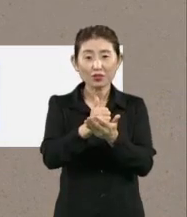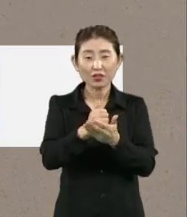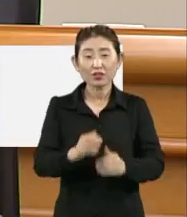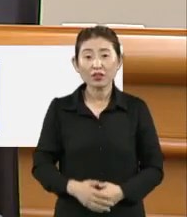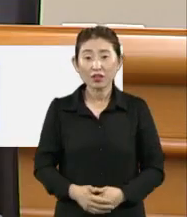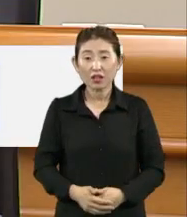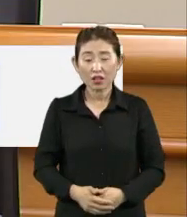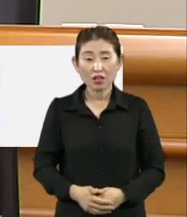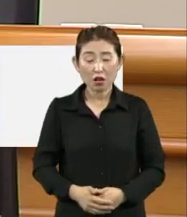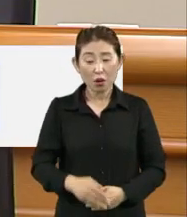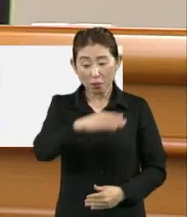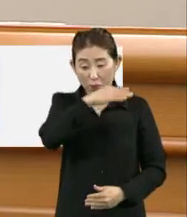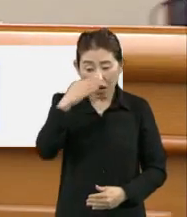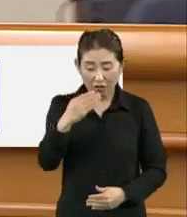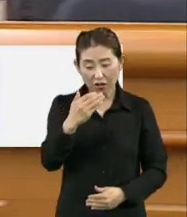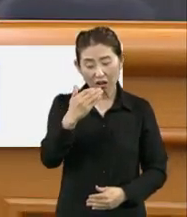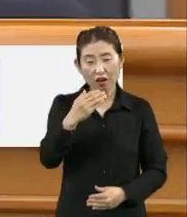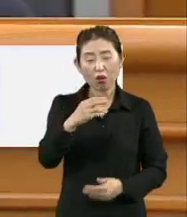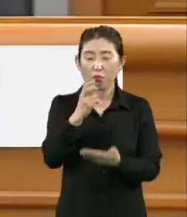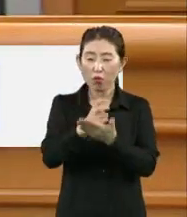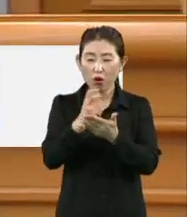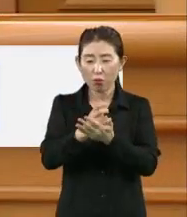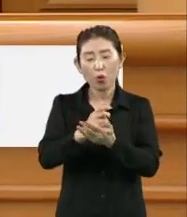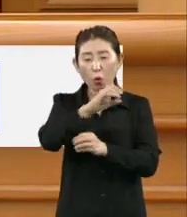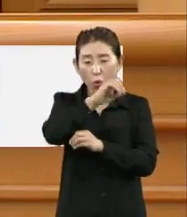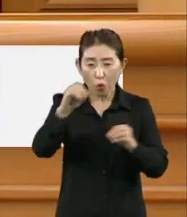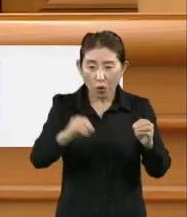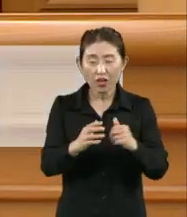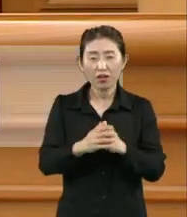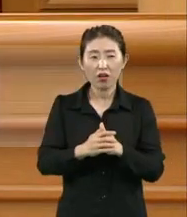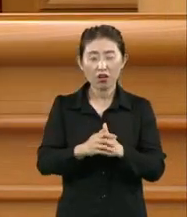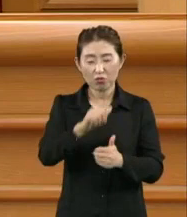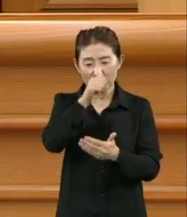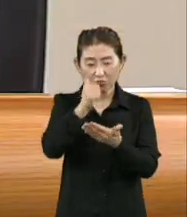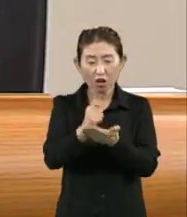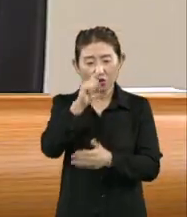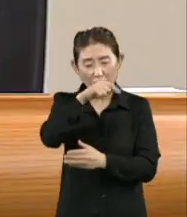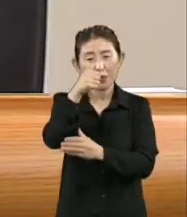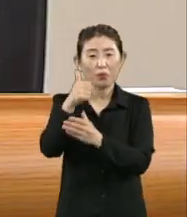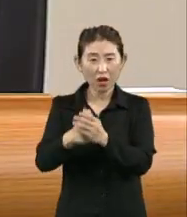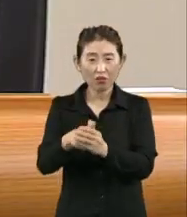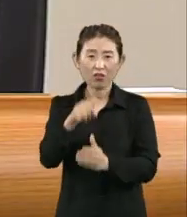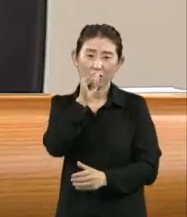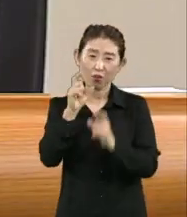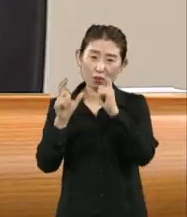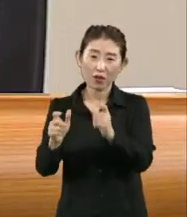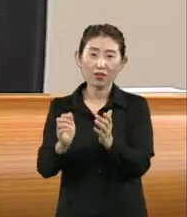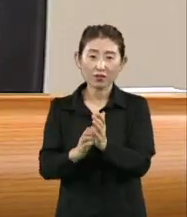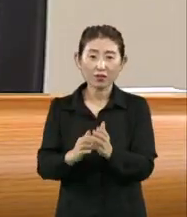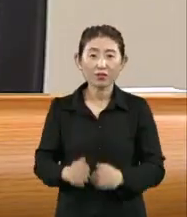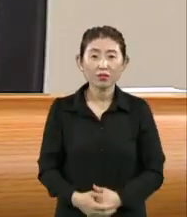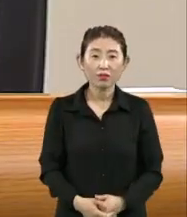재판부는 솔선수범해야 할 고위 공무원이 사회적 신뢰를 훼손하는 부패 범죄를 저질렀다고